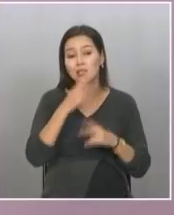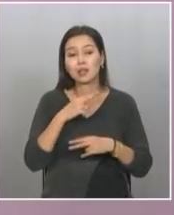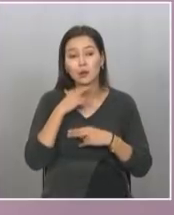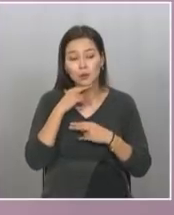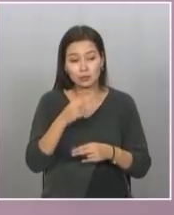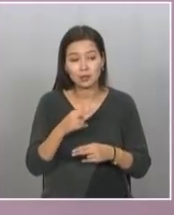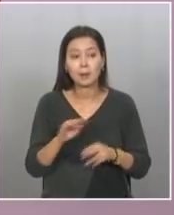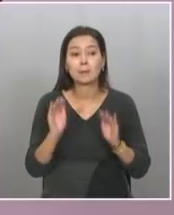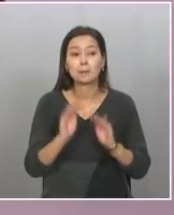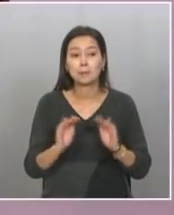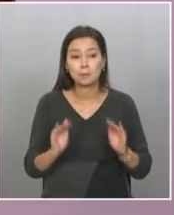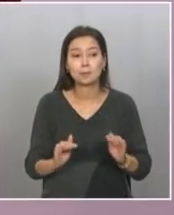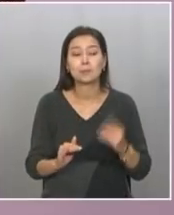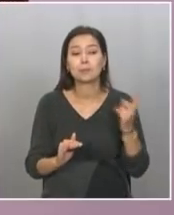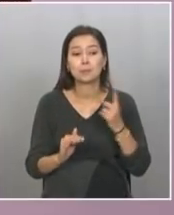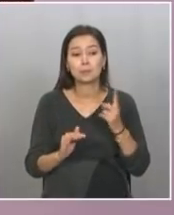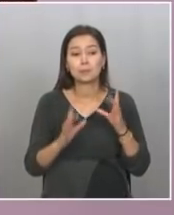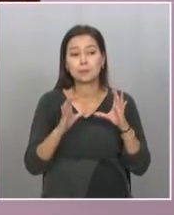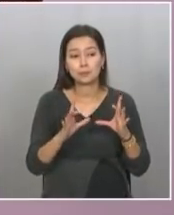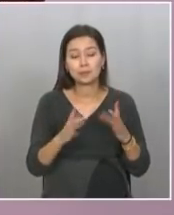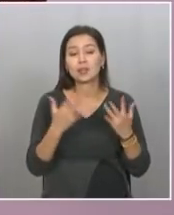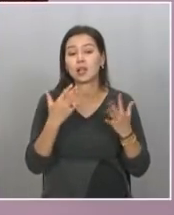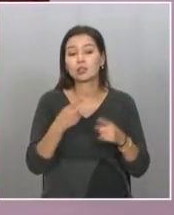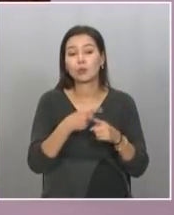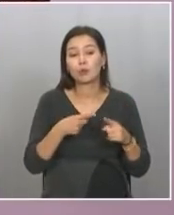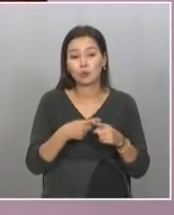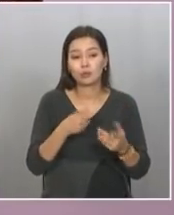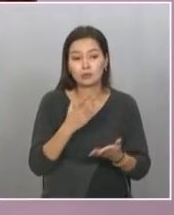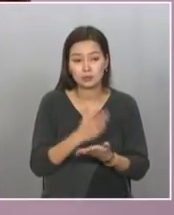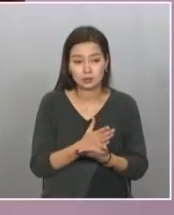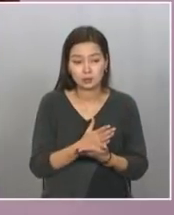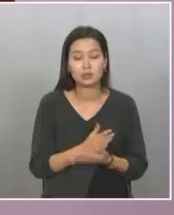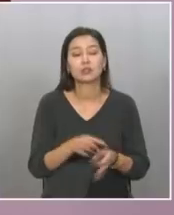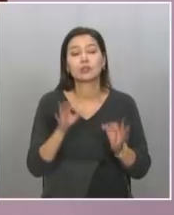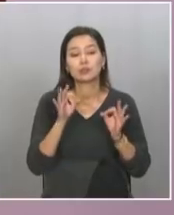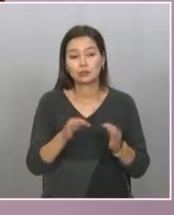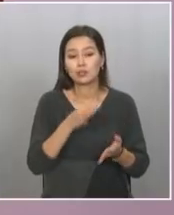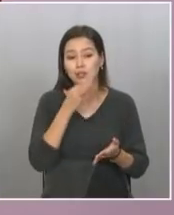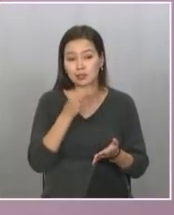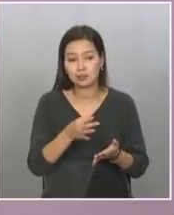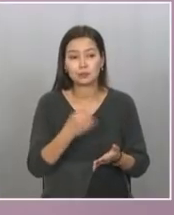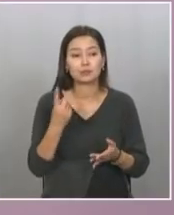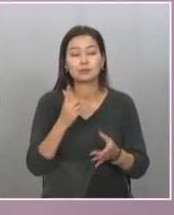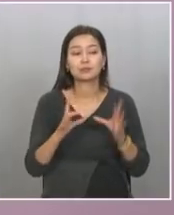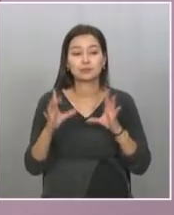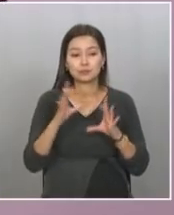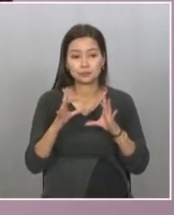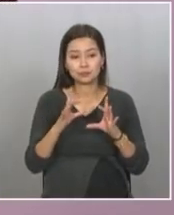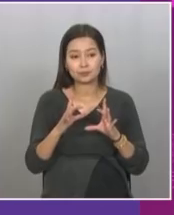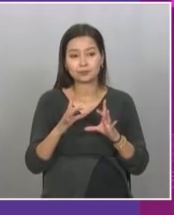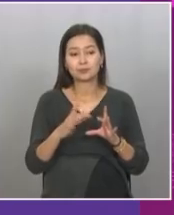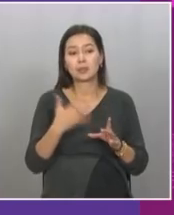аударайық. Балалар, бірінші дөңгелек неше бөлікке бөлінген? Дұрыс айтасындар, бірінші дөңгелек